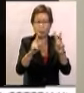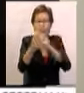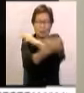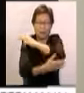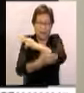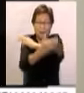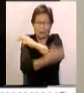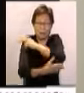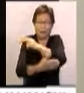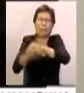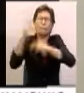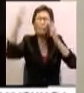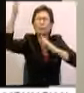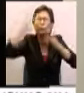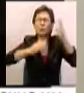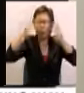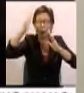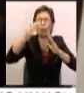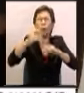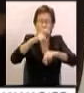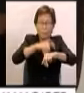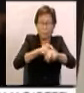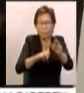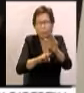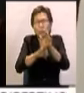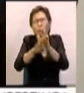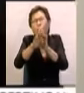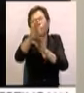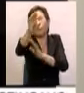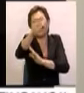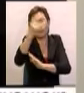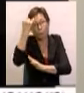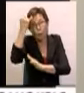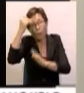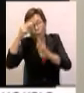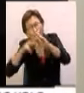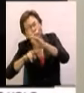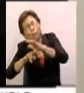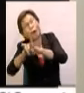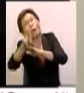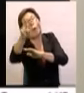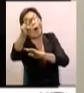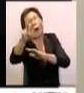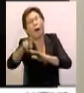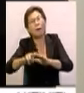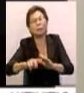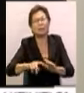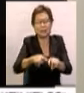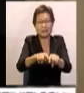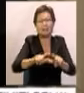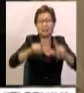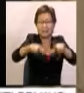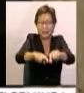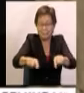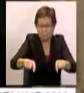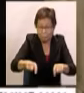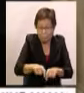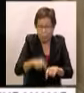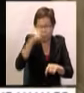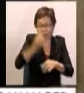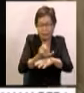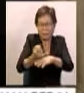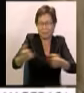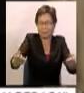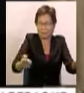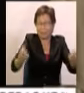yang ketika itu sedang meniti arus pembangunan, figura yang berpandangan jauh ini meletakkan posisi penting bagi industri otomotif